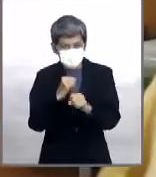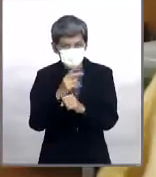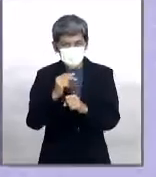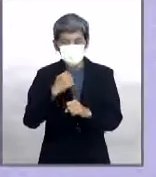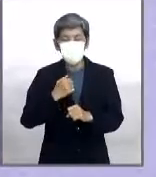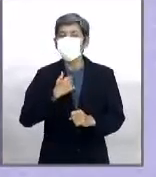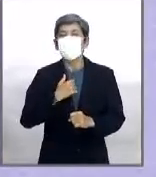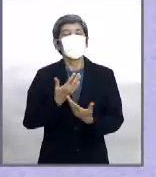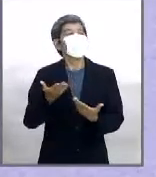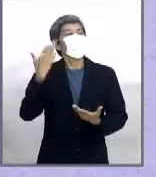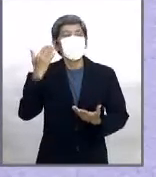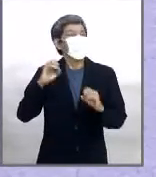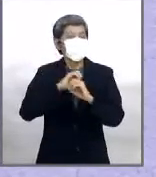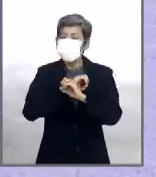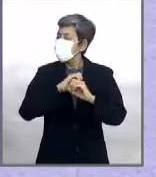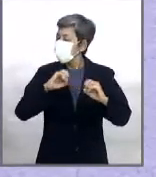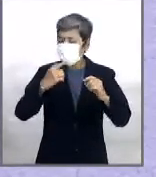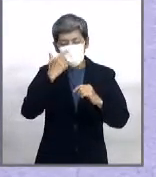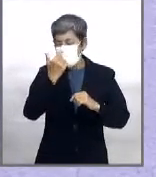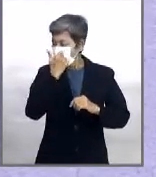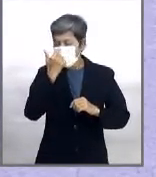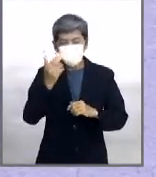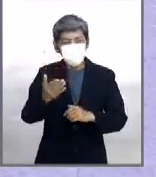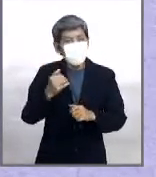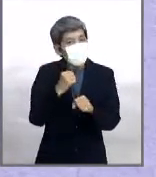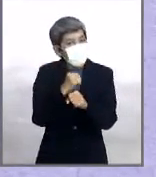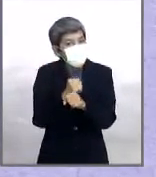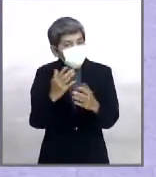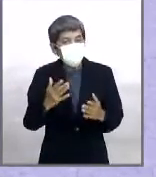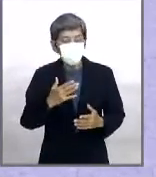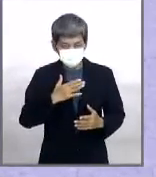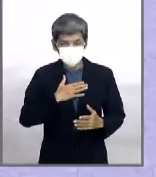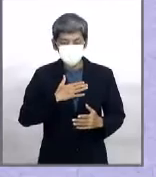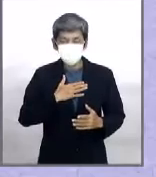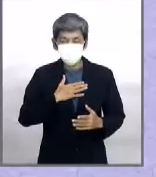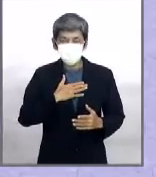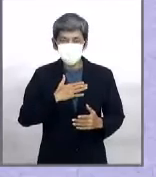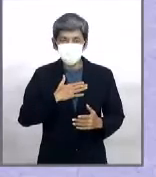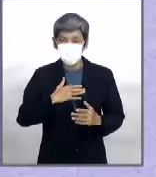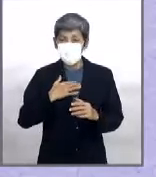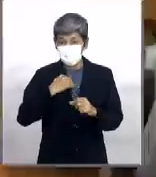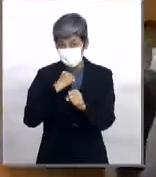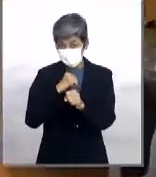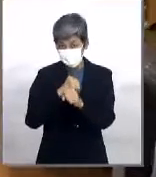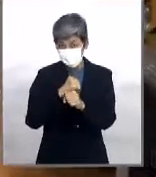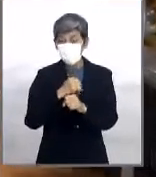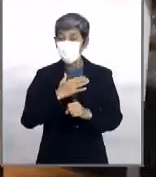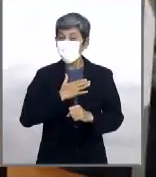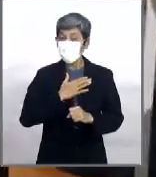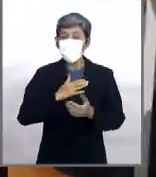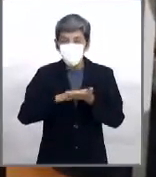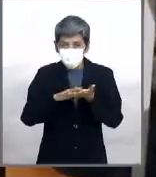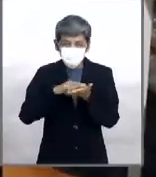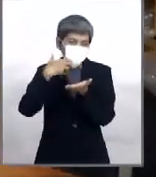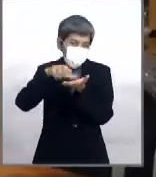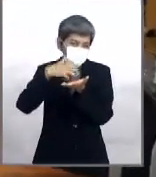30ปีนี้พี่ไม่ได้เป็นผู้พิการทางการมองเห็น ใช่ใช่ครับ แล้วตอนนั้นพี่ทำอะไรอะคะทำอาชีพอะไร ต้องบอกว่าอย่างเรื่องงานนะครับผมต้องบอกก่อนเลยว่